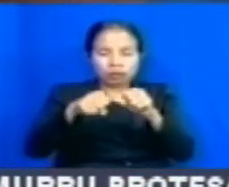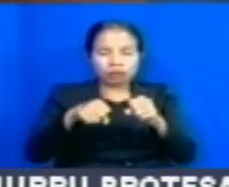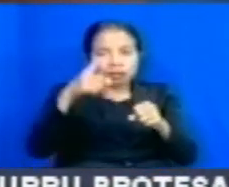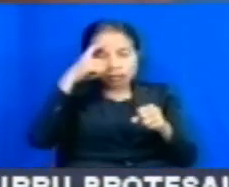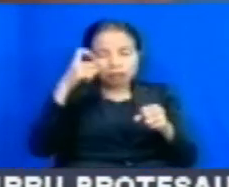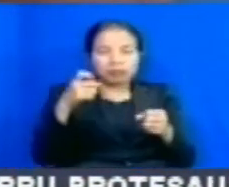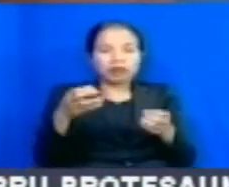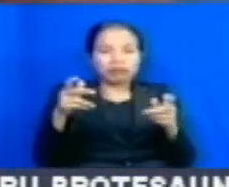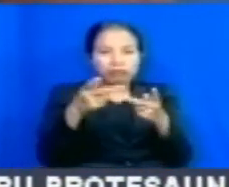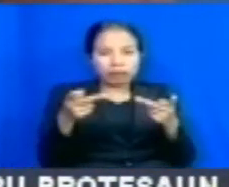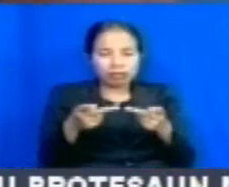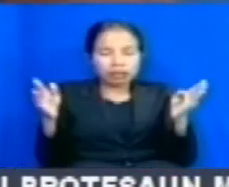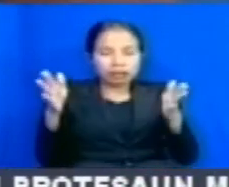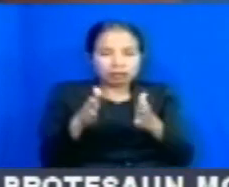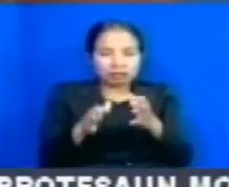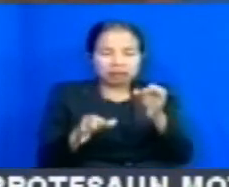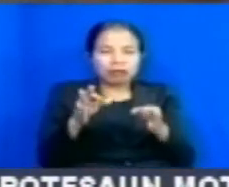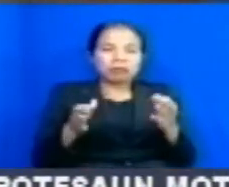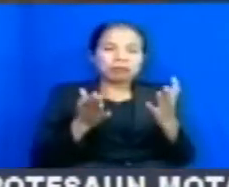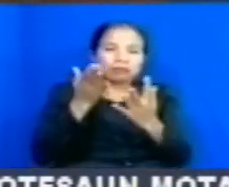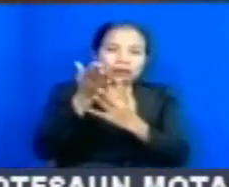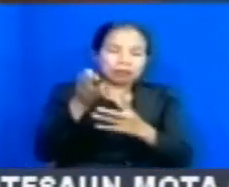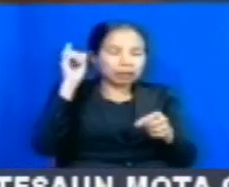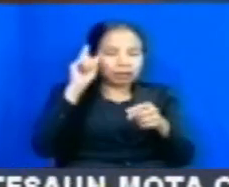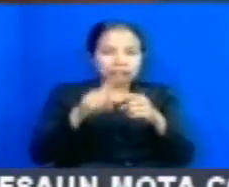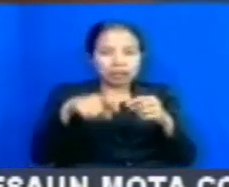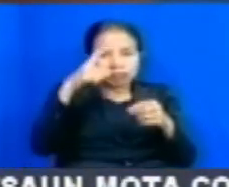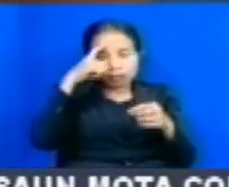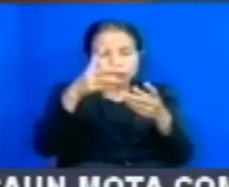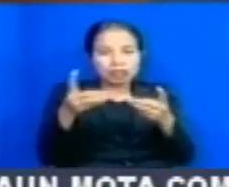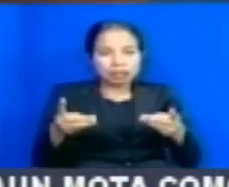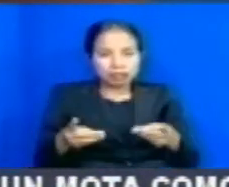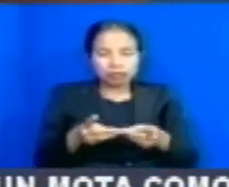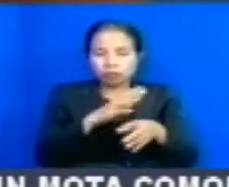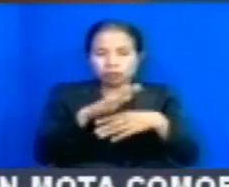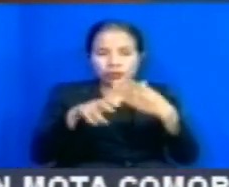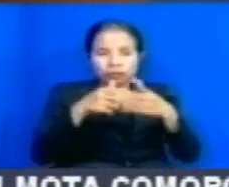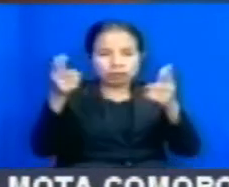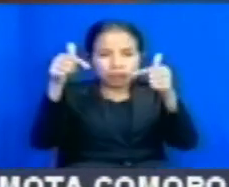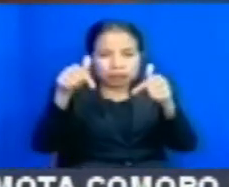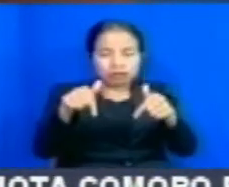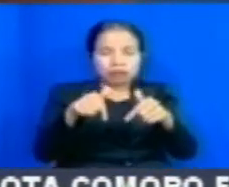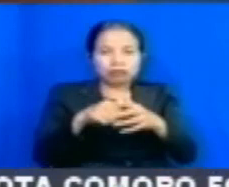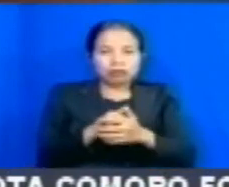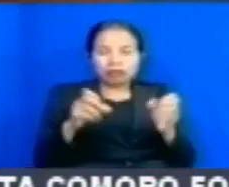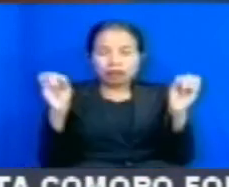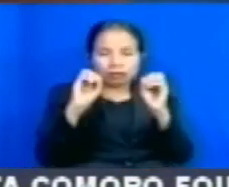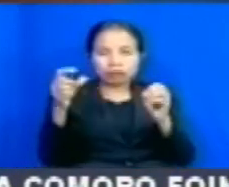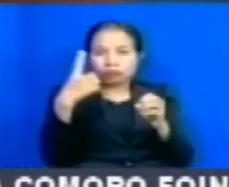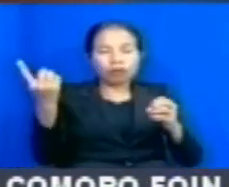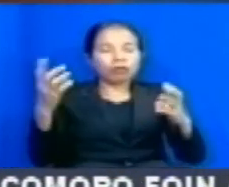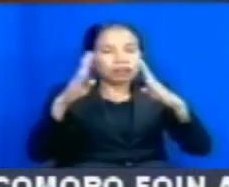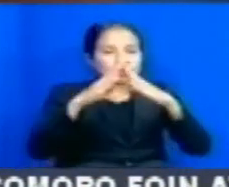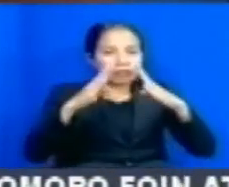liu ya kida am tama mai lah dia tambah fatin distrik tu mustama hutu mai laus ba kota Laran itu, mas distrik